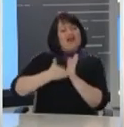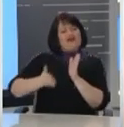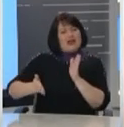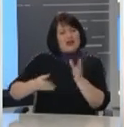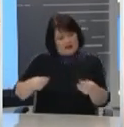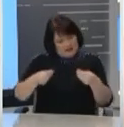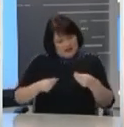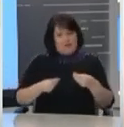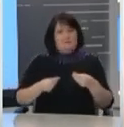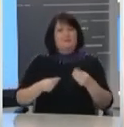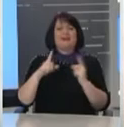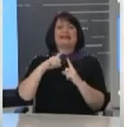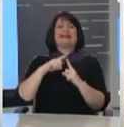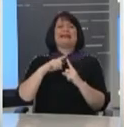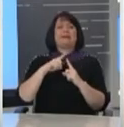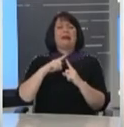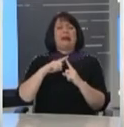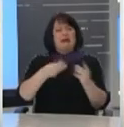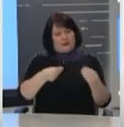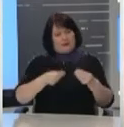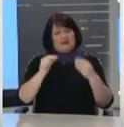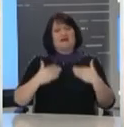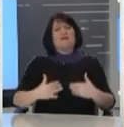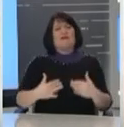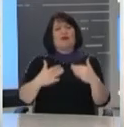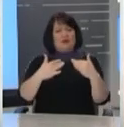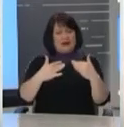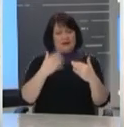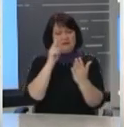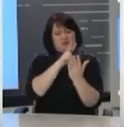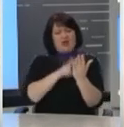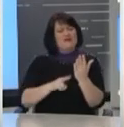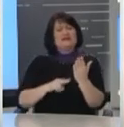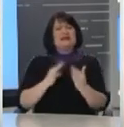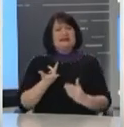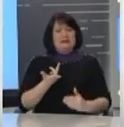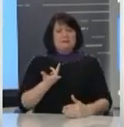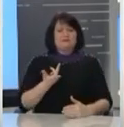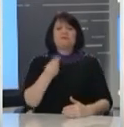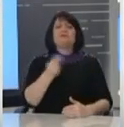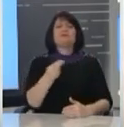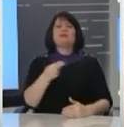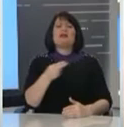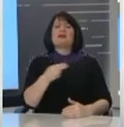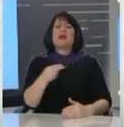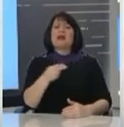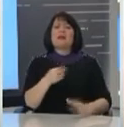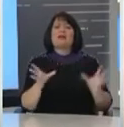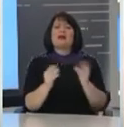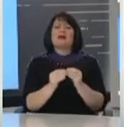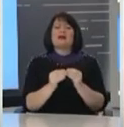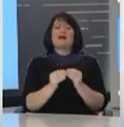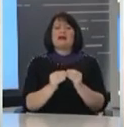τυπική διαδικασία η διεκπεραίωσή της. Διαβάσαμε πρόσφατα για την υπόθεση του